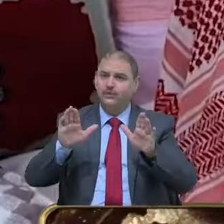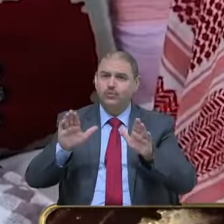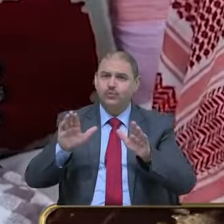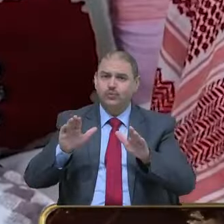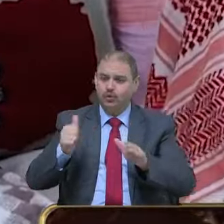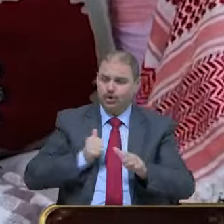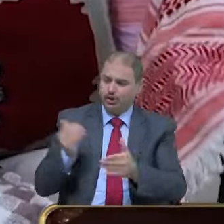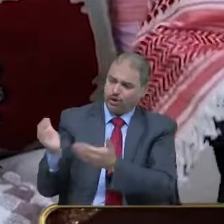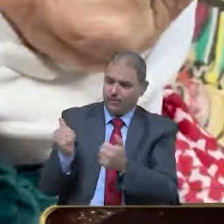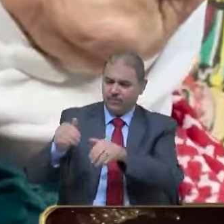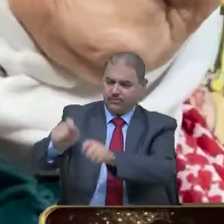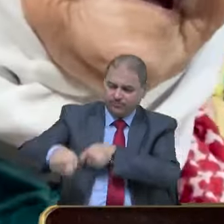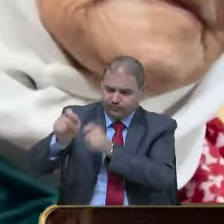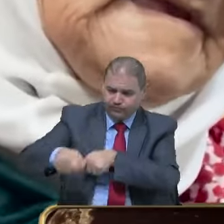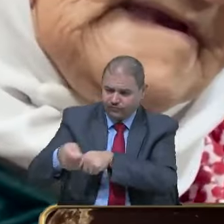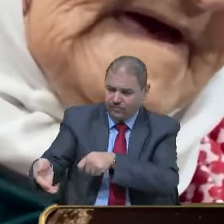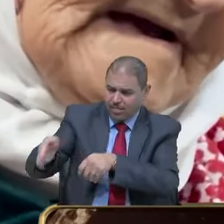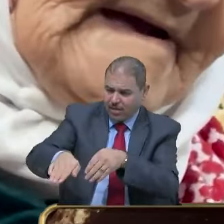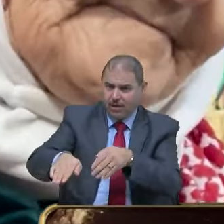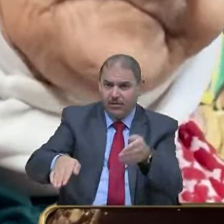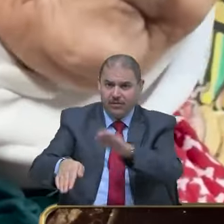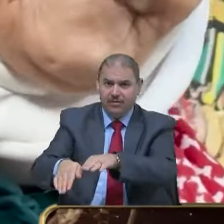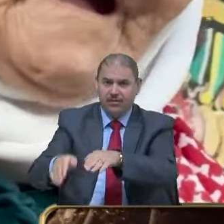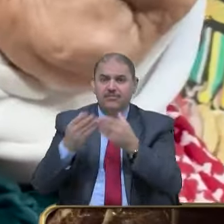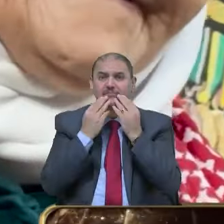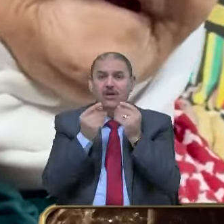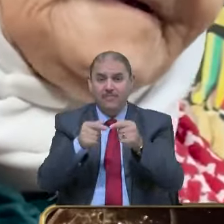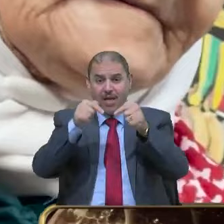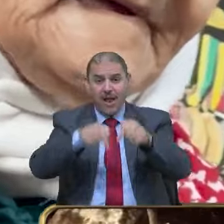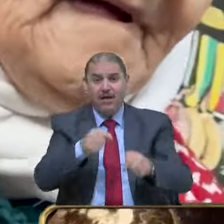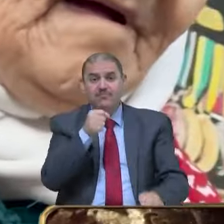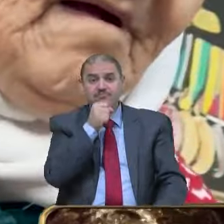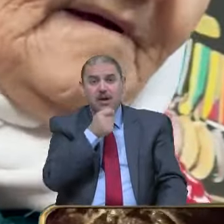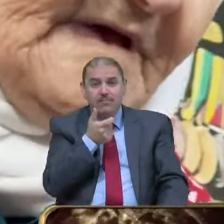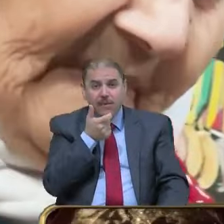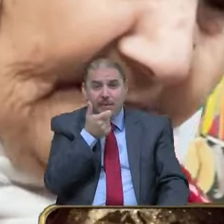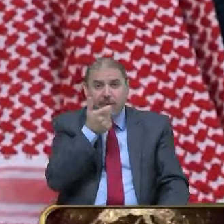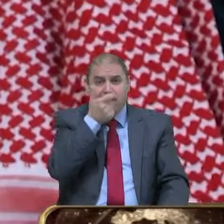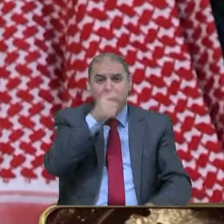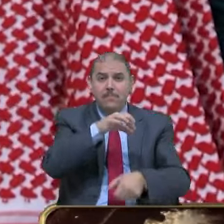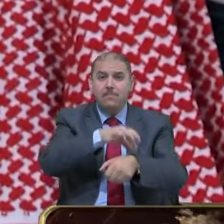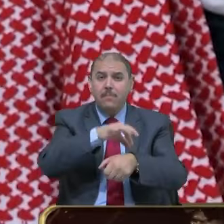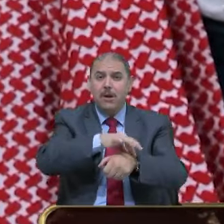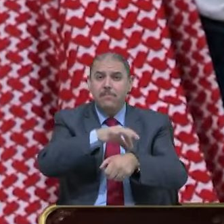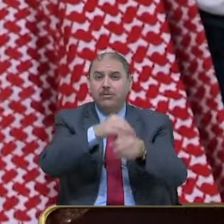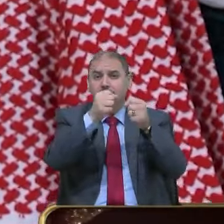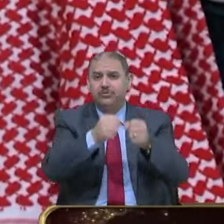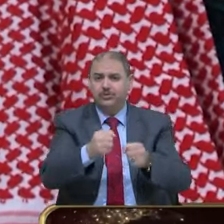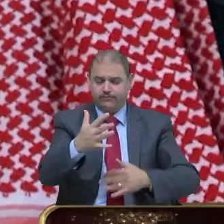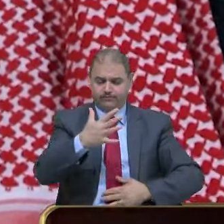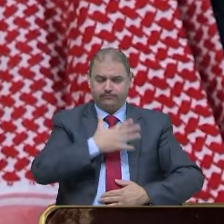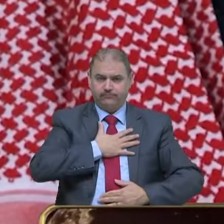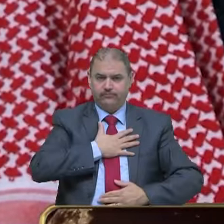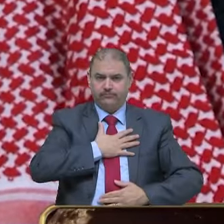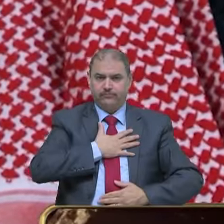الاولي اللازم لها وتم تزويدها بالمواد الطبيه والمعيش اللازمه وكرم الوفد الحاجه